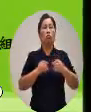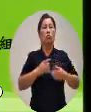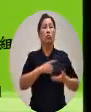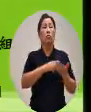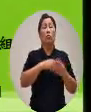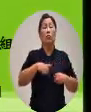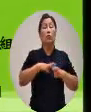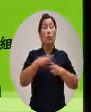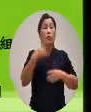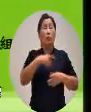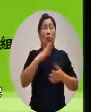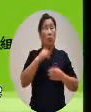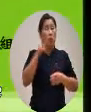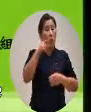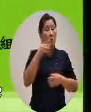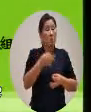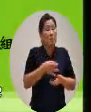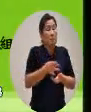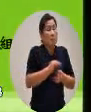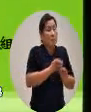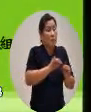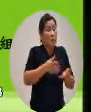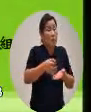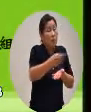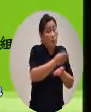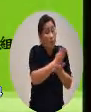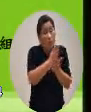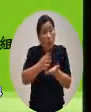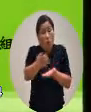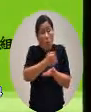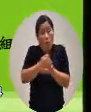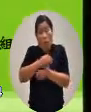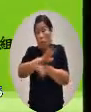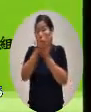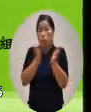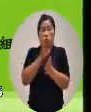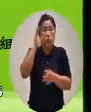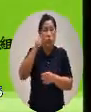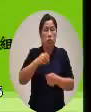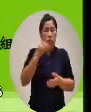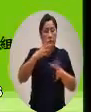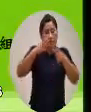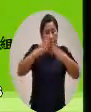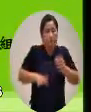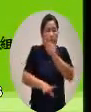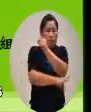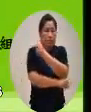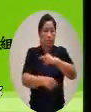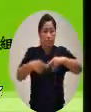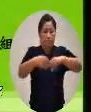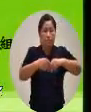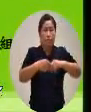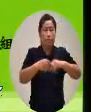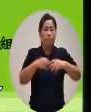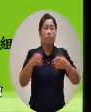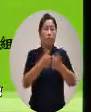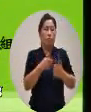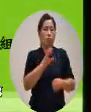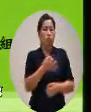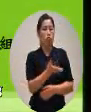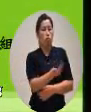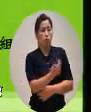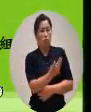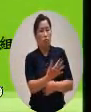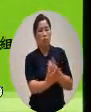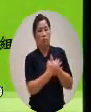我們說我們去徵收調適費他就是直接找了洛克菲勒基金會跟他這個要一些贊助然後